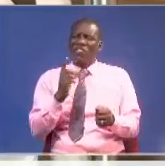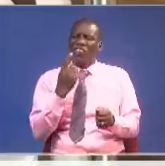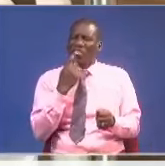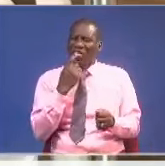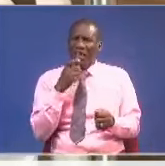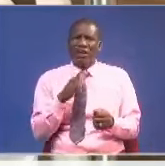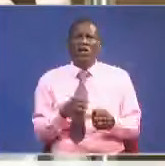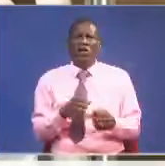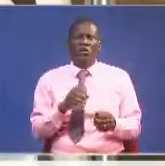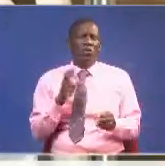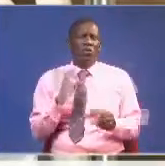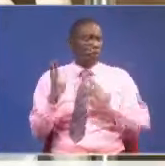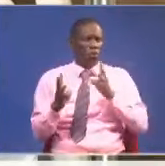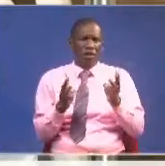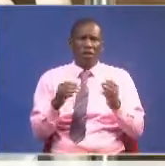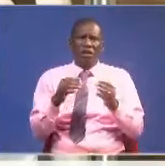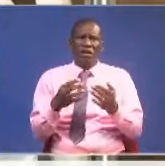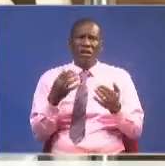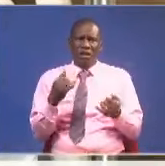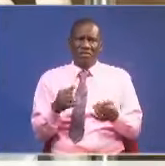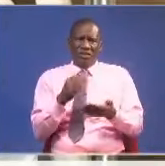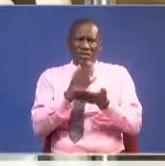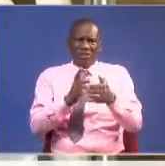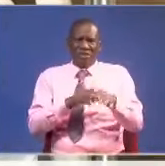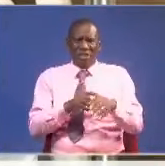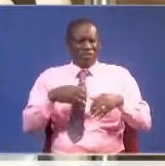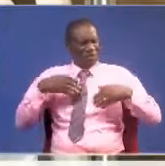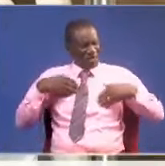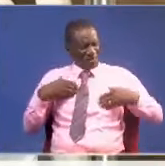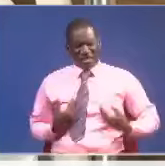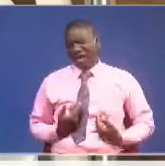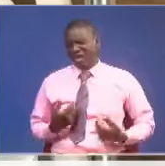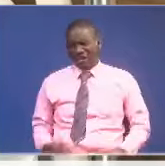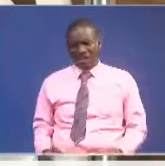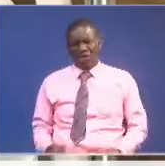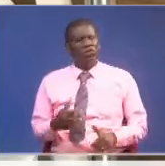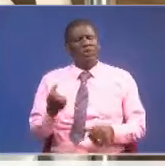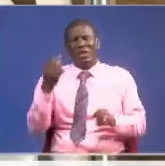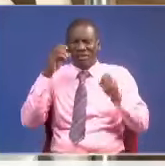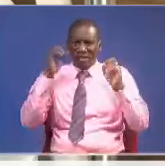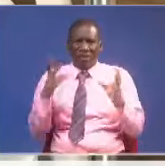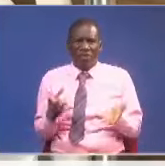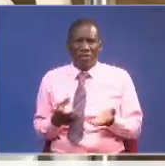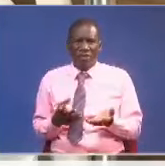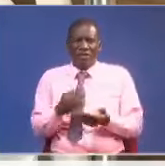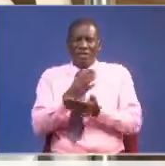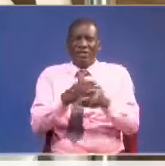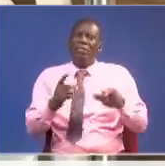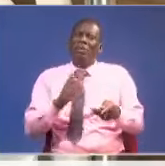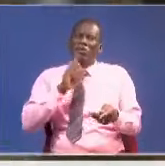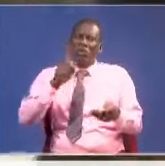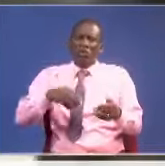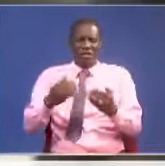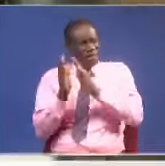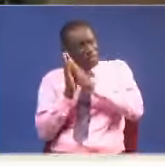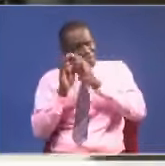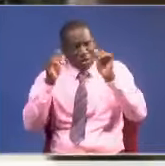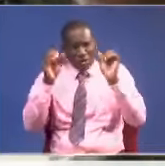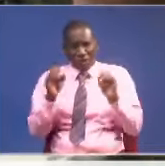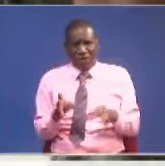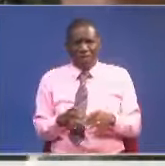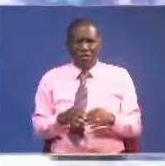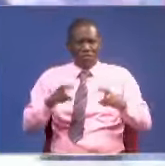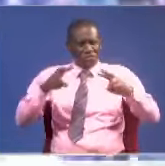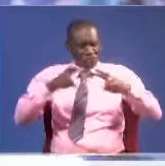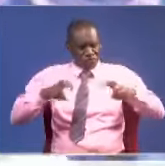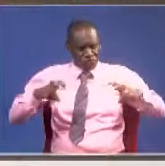huwa tunakuwa very worried. Saa zingine kuchoka ambayo haieleweki. Kuna wale wanatuambia hawalali vizuri. Kulingana